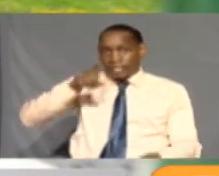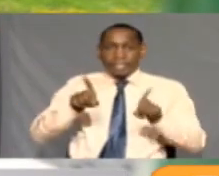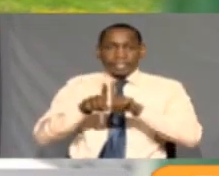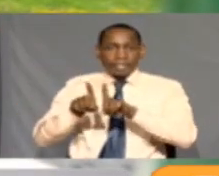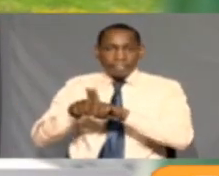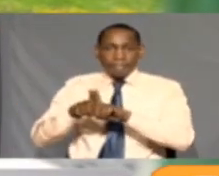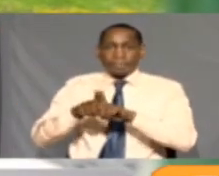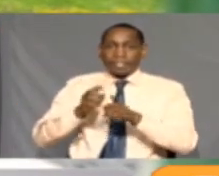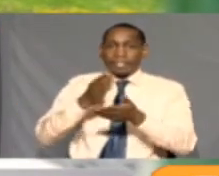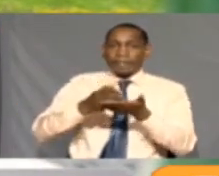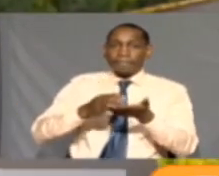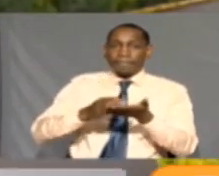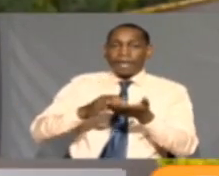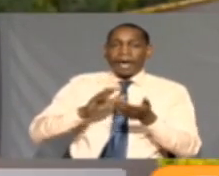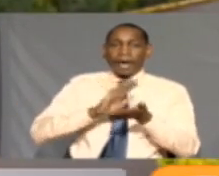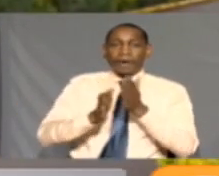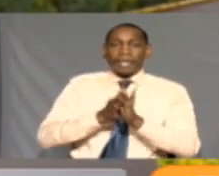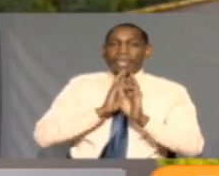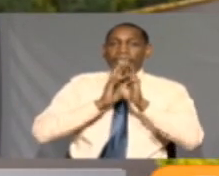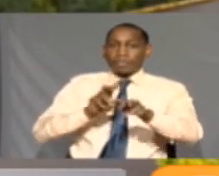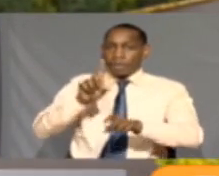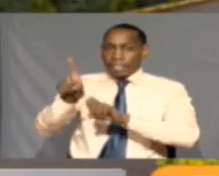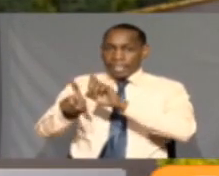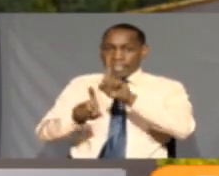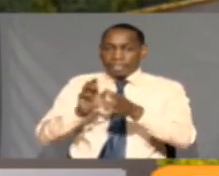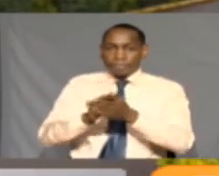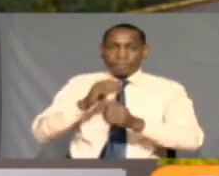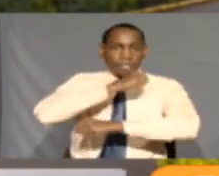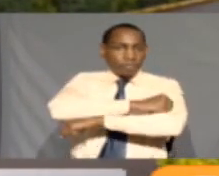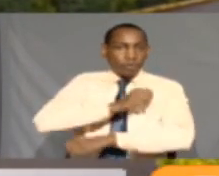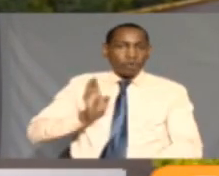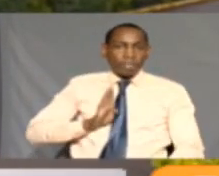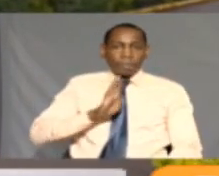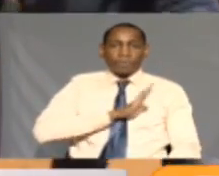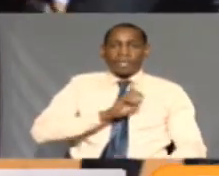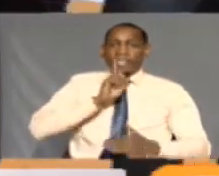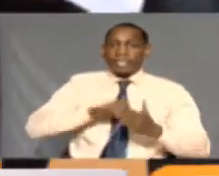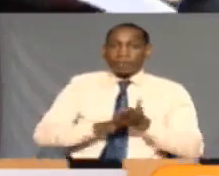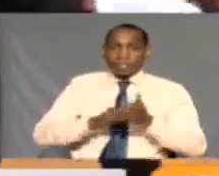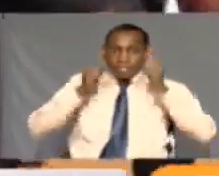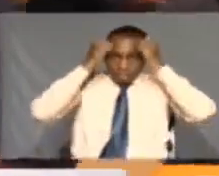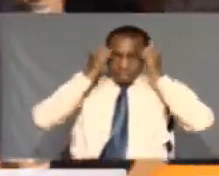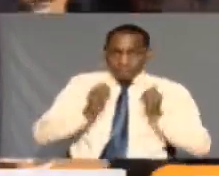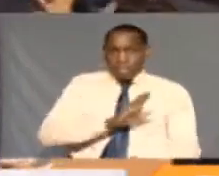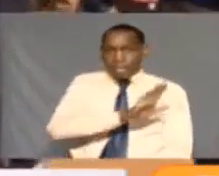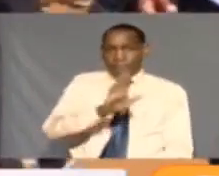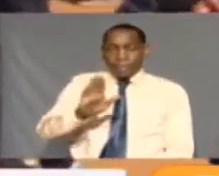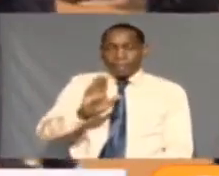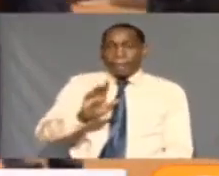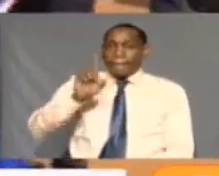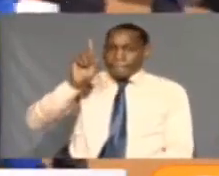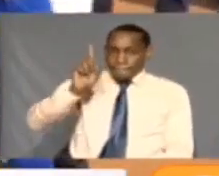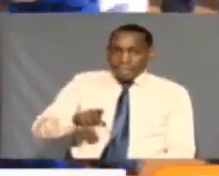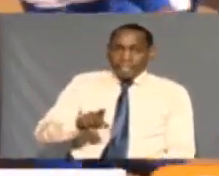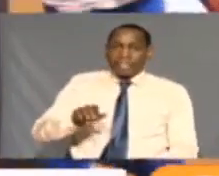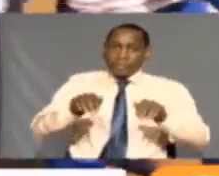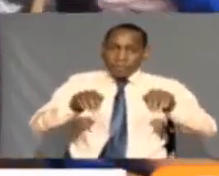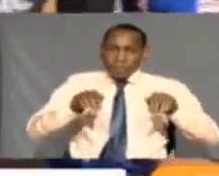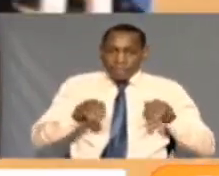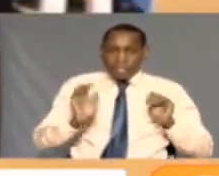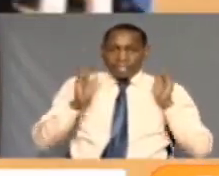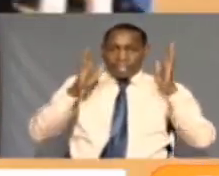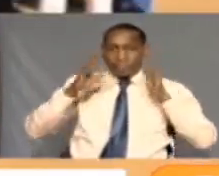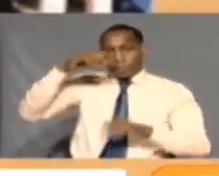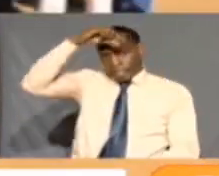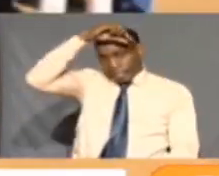ikisemekana baadhi wamekosa matokeo yao ya mitihani. Usimamizi wa chuo hicho hata hivyo unasema wanafunzi hao hawana budi ila kusubiri sherehe